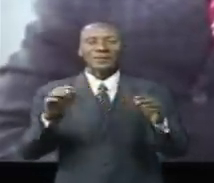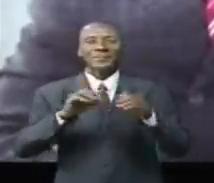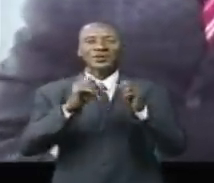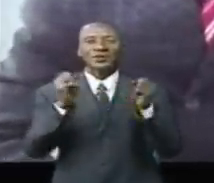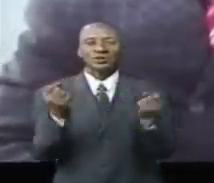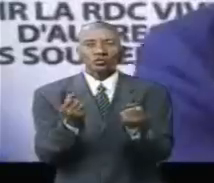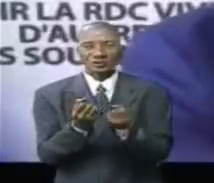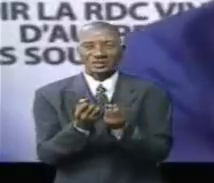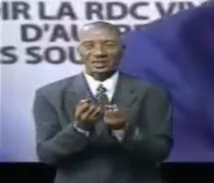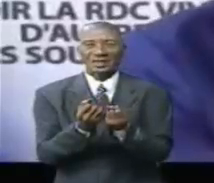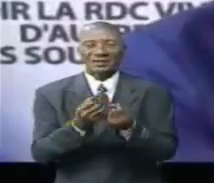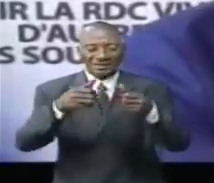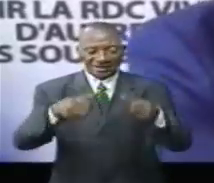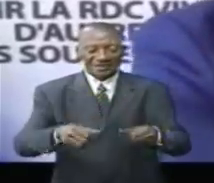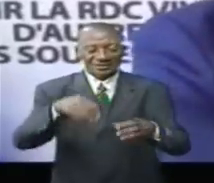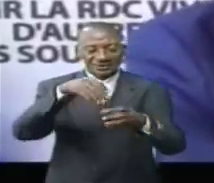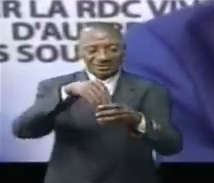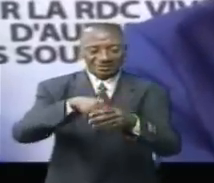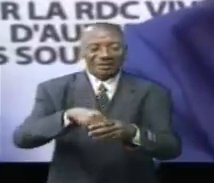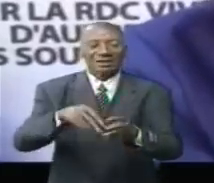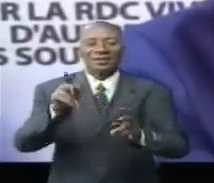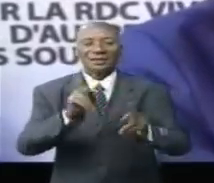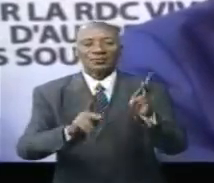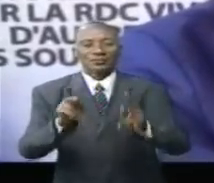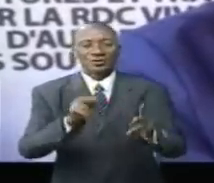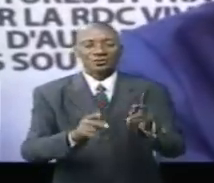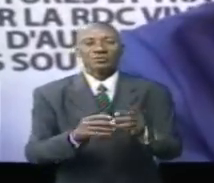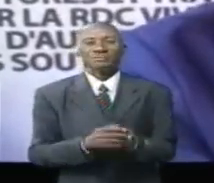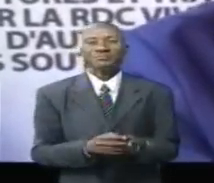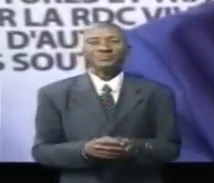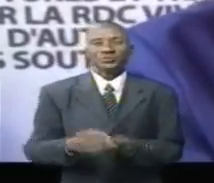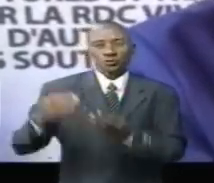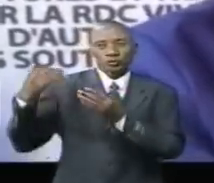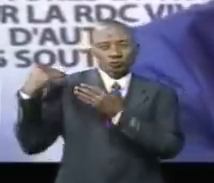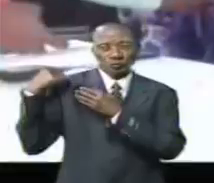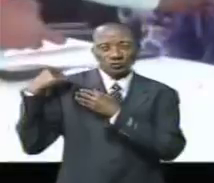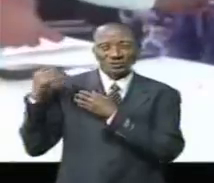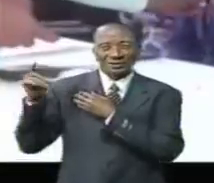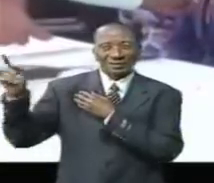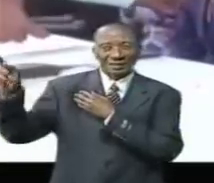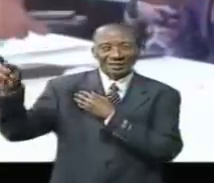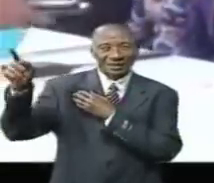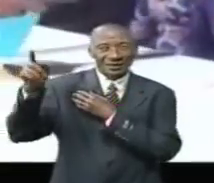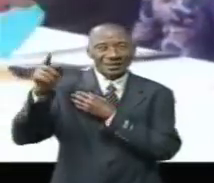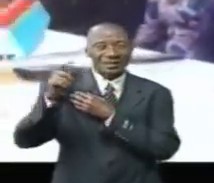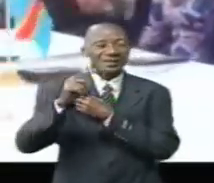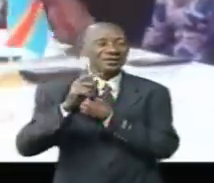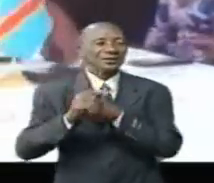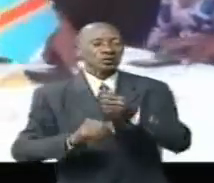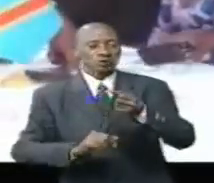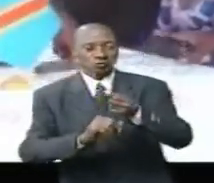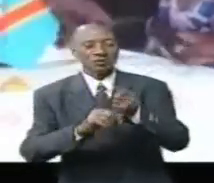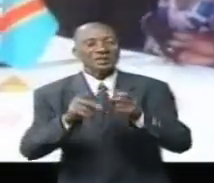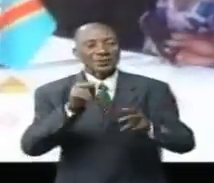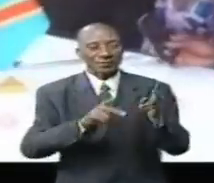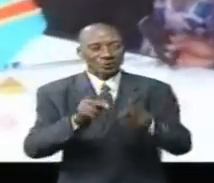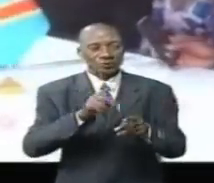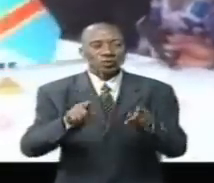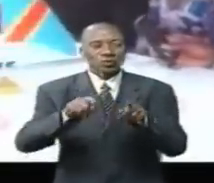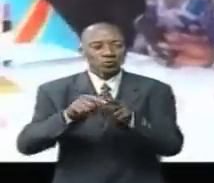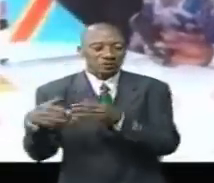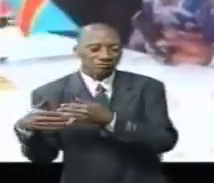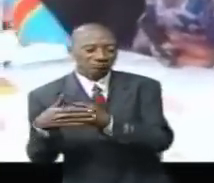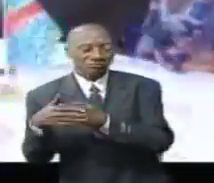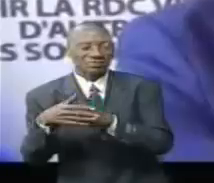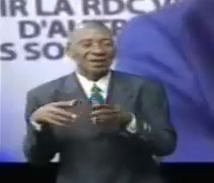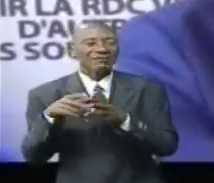nos communautés. Aux autorités compétentes d'approcher plus la population pour avoir des informations sûres et